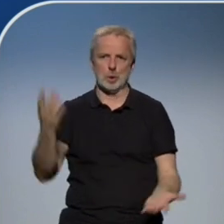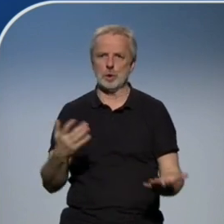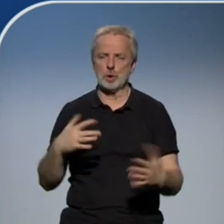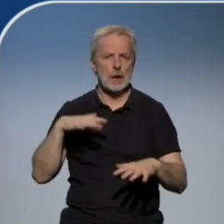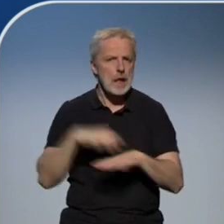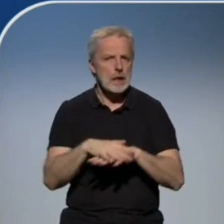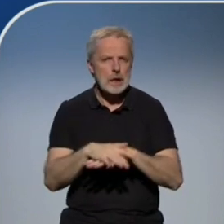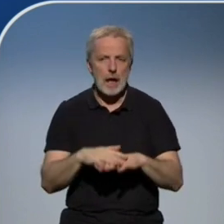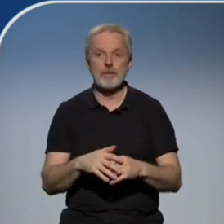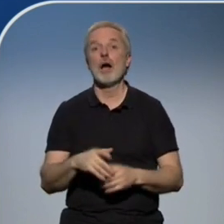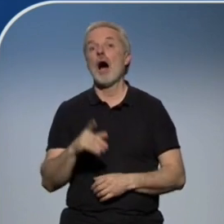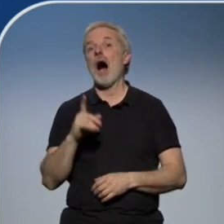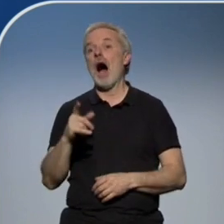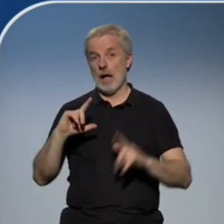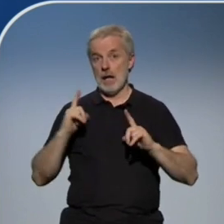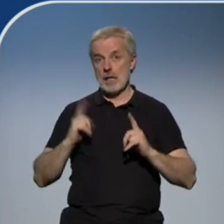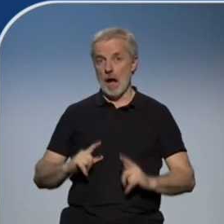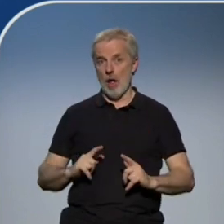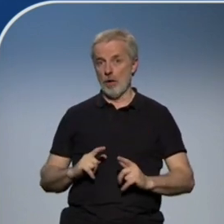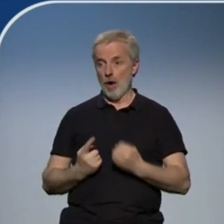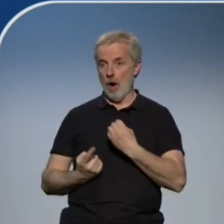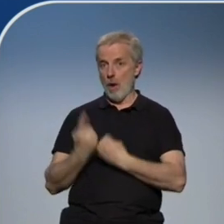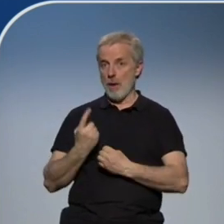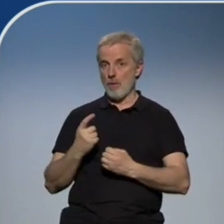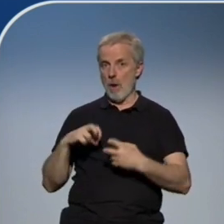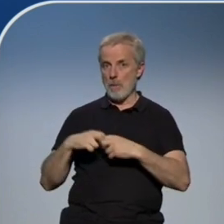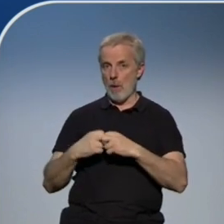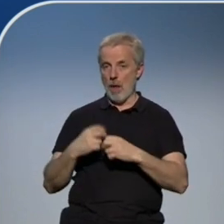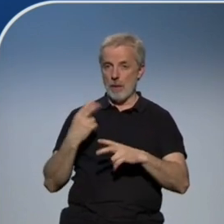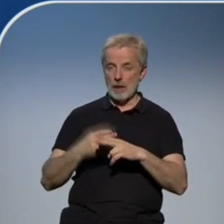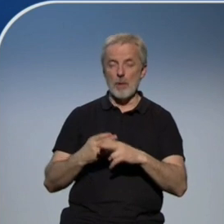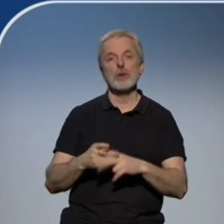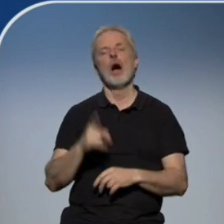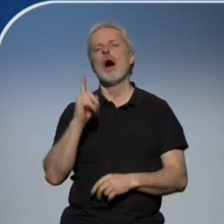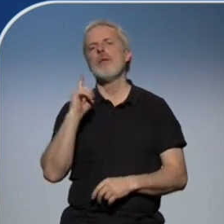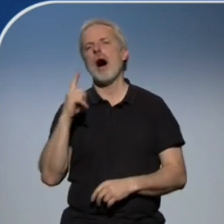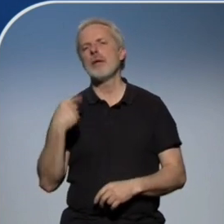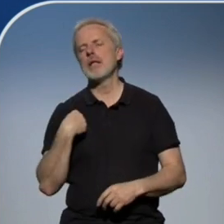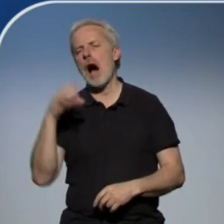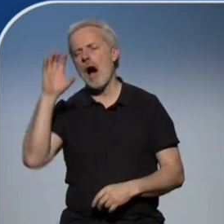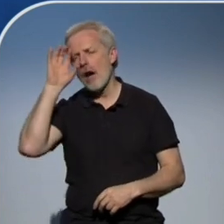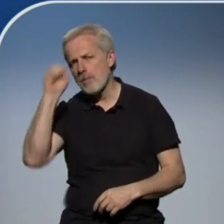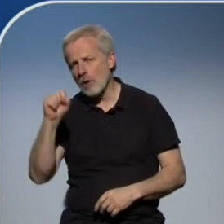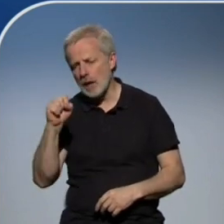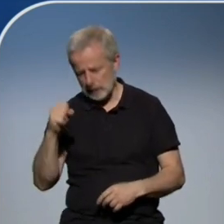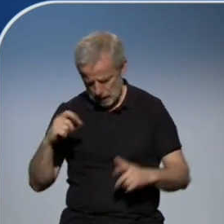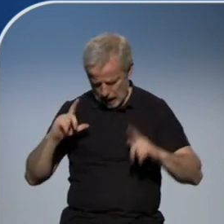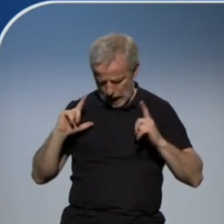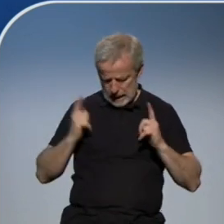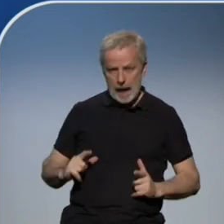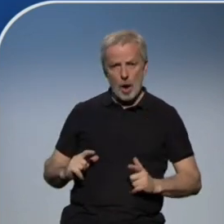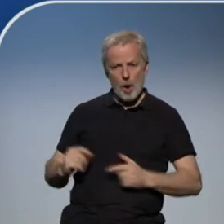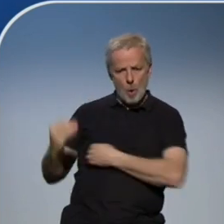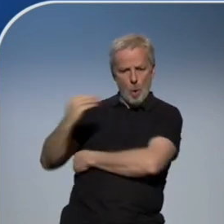v normě, kdy nám to tělo dává signály a kdy už opravdu si takovým způsobem, když je budeme ty signály ignorovat, jak